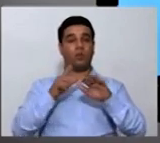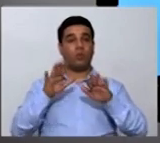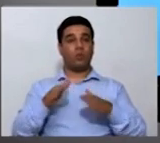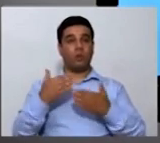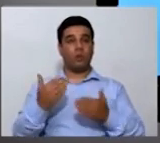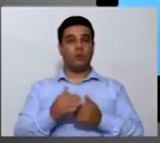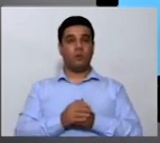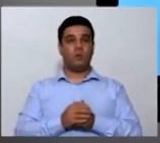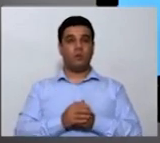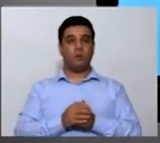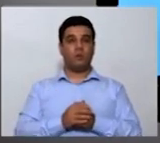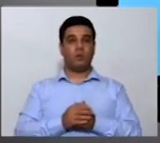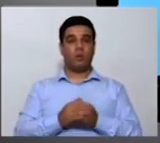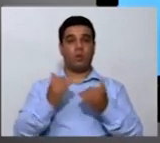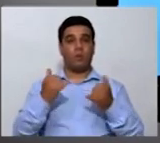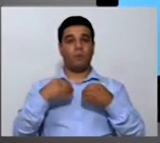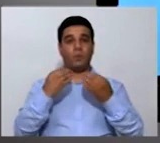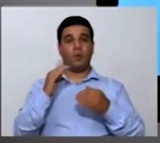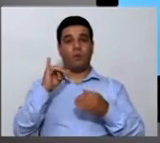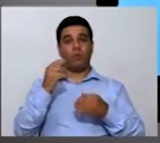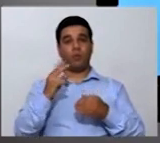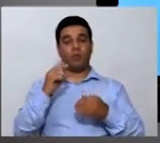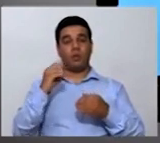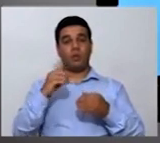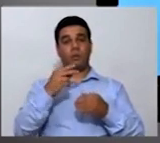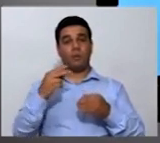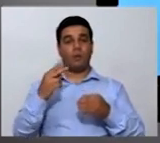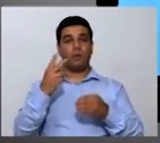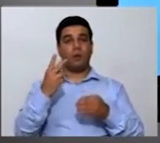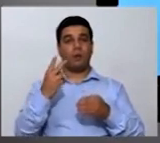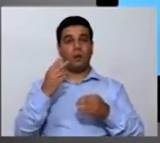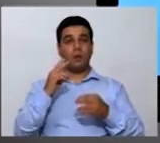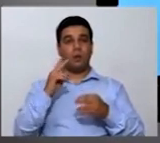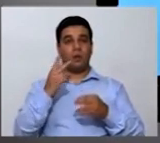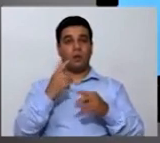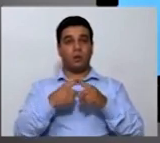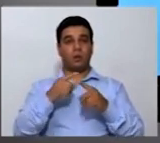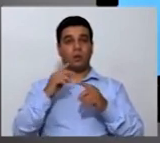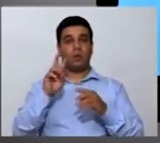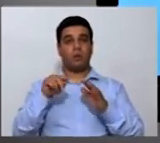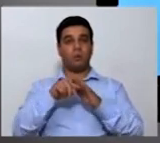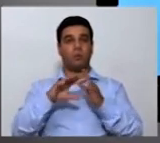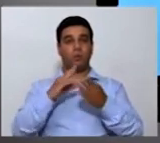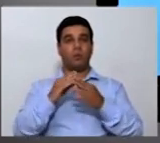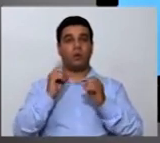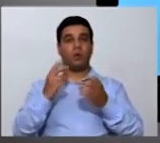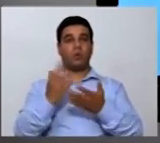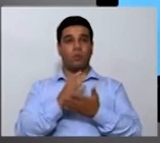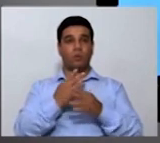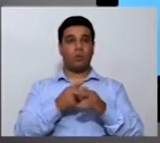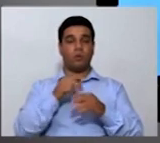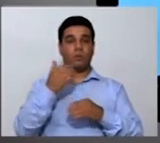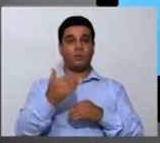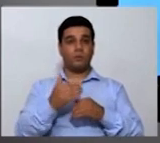Endi berilgan funksiya y = x² - -36 bo'lsin. uning nollarini qanday topamiz? Grafik yonisa